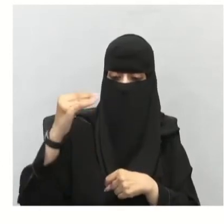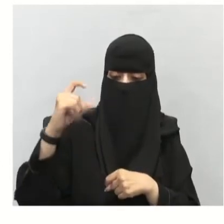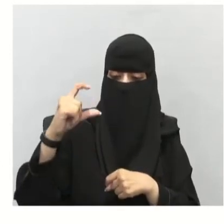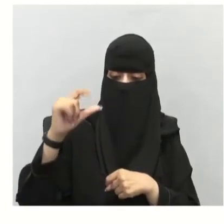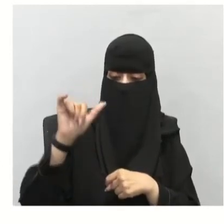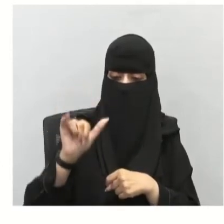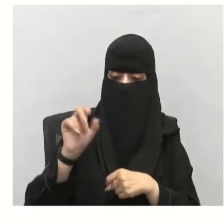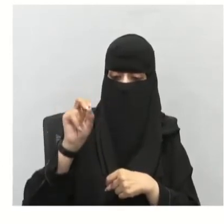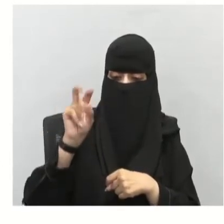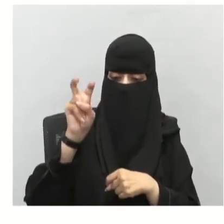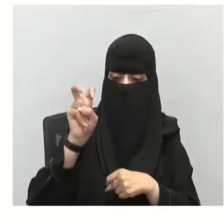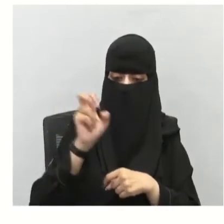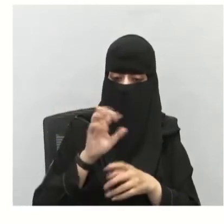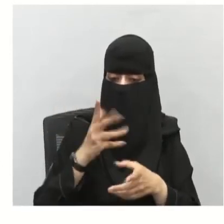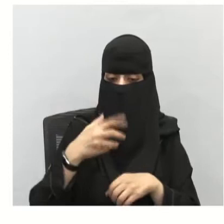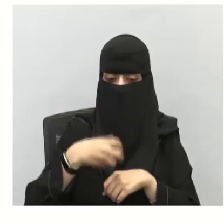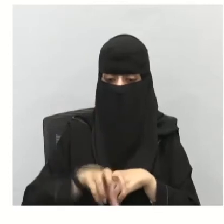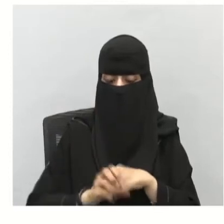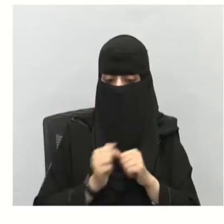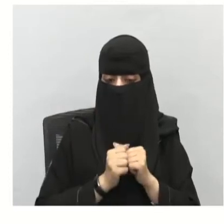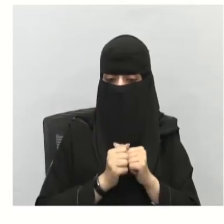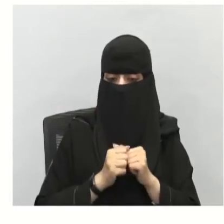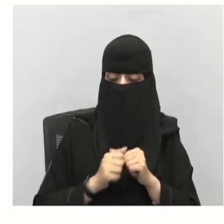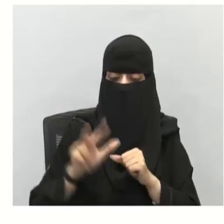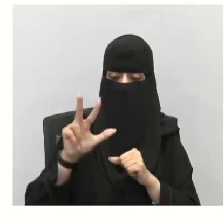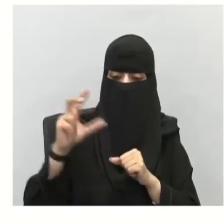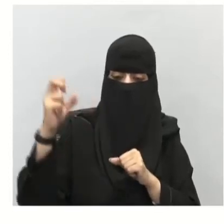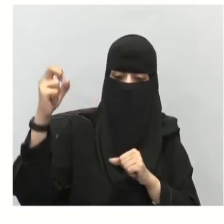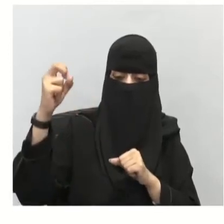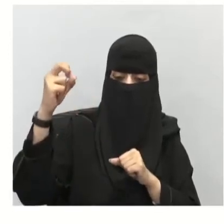الحديقة نوعها شمسية أم قمرية؟